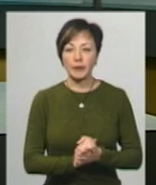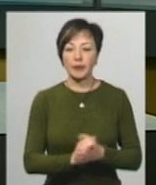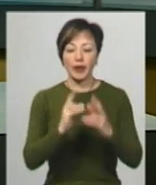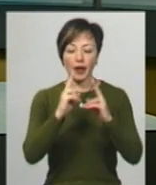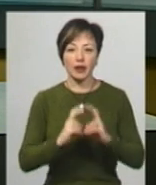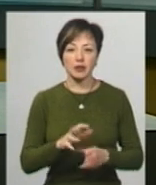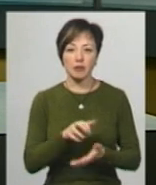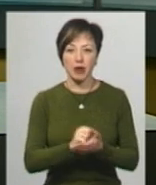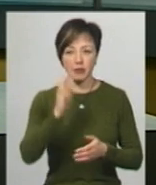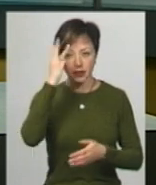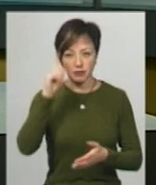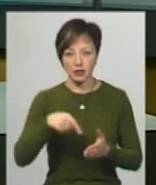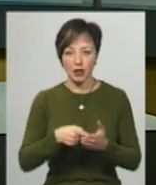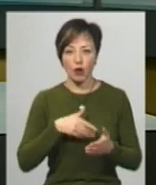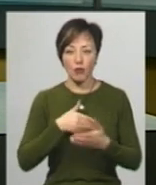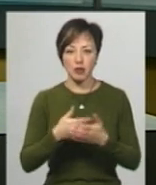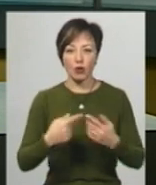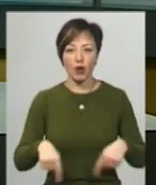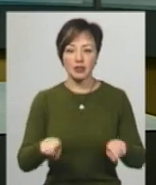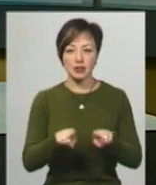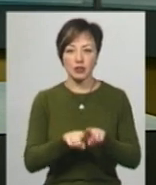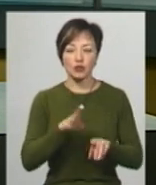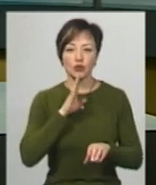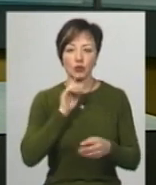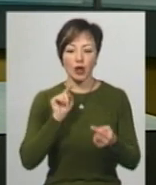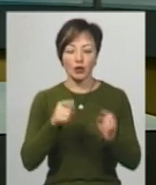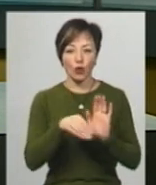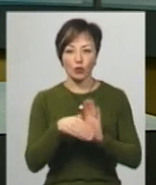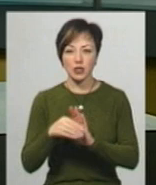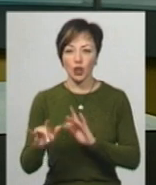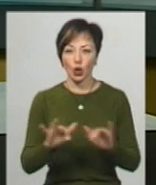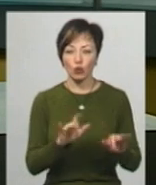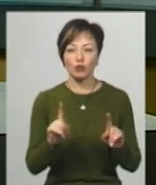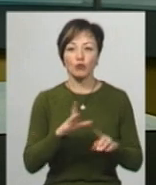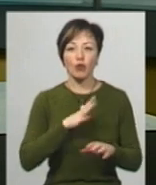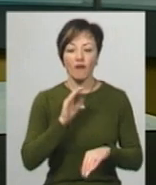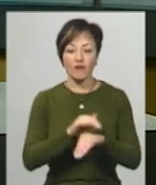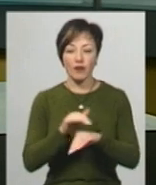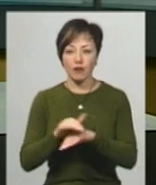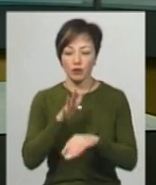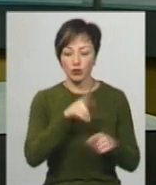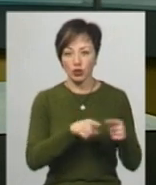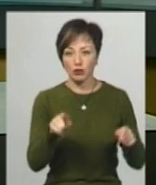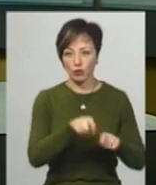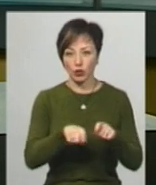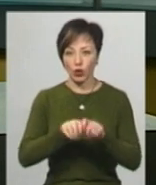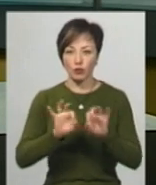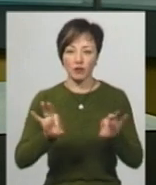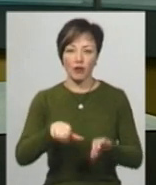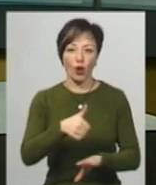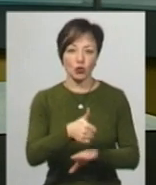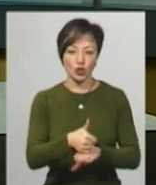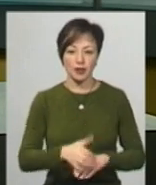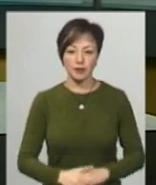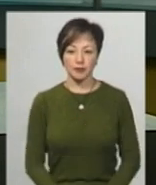Аналізом займалась Хмельницька міська громадська організація «Жіночий антикорупційний рух». Що було виявлено під час моніторингу, розповіла її очільниця